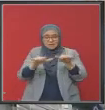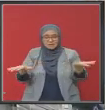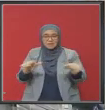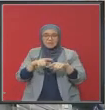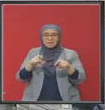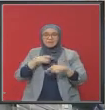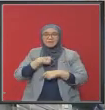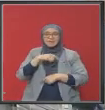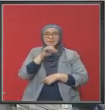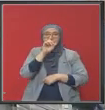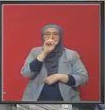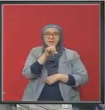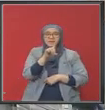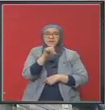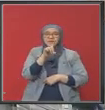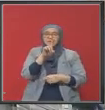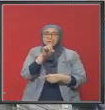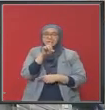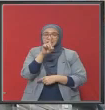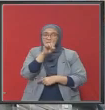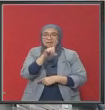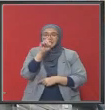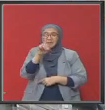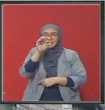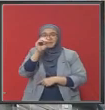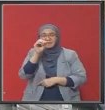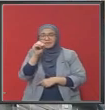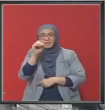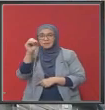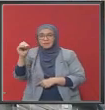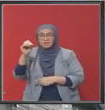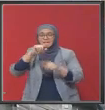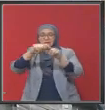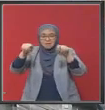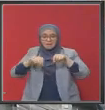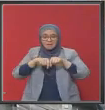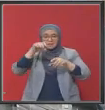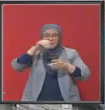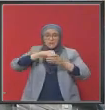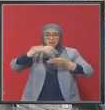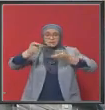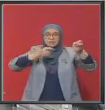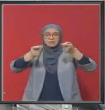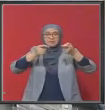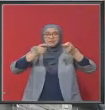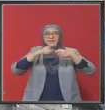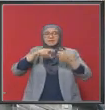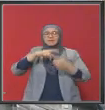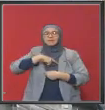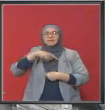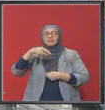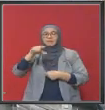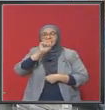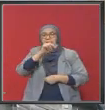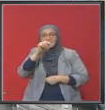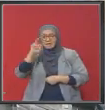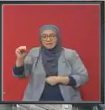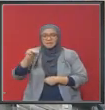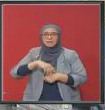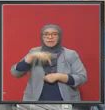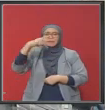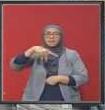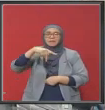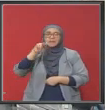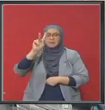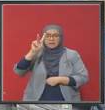1101 tempat di bawah ceria anu kyb Disamping itu juga Plaza Plaza